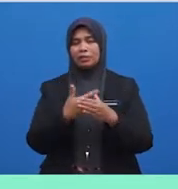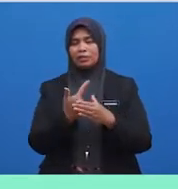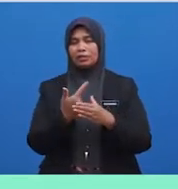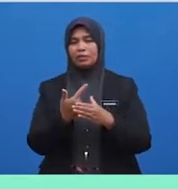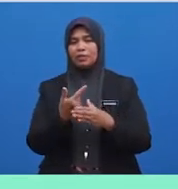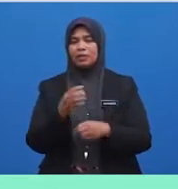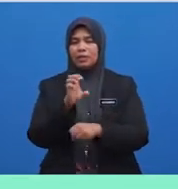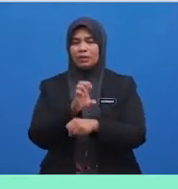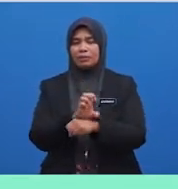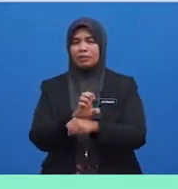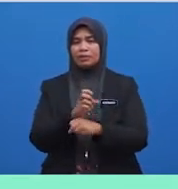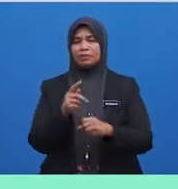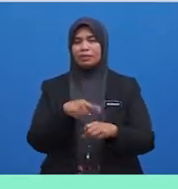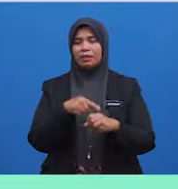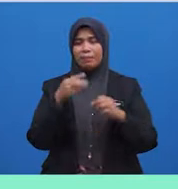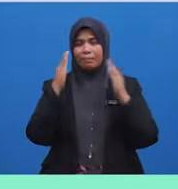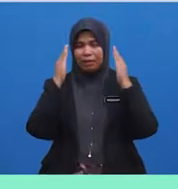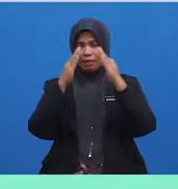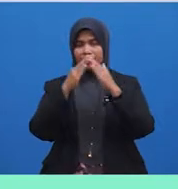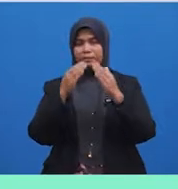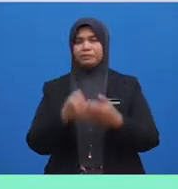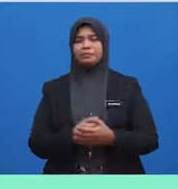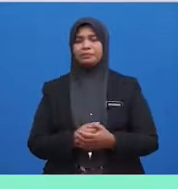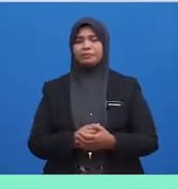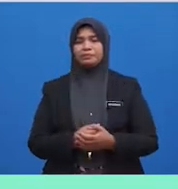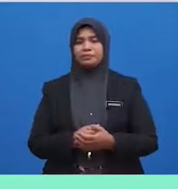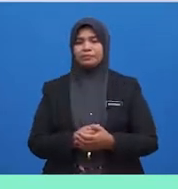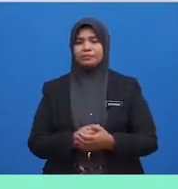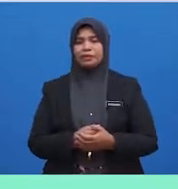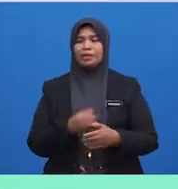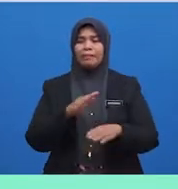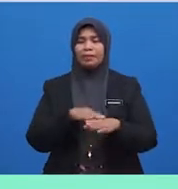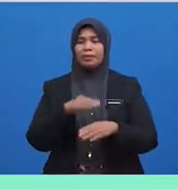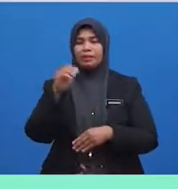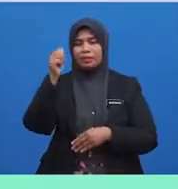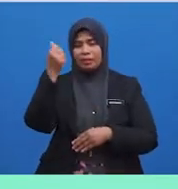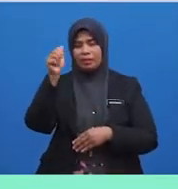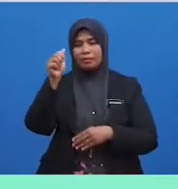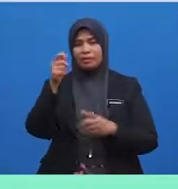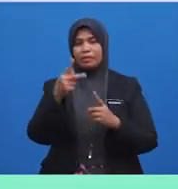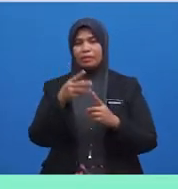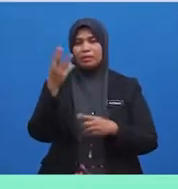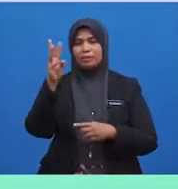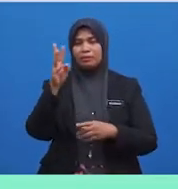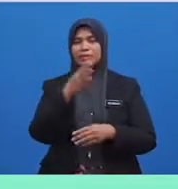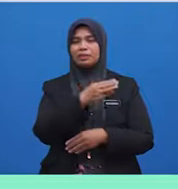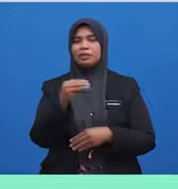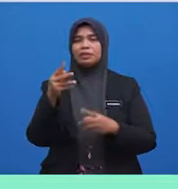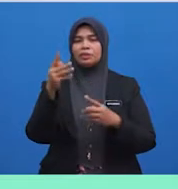di Pahang dari abad ke-16 hingga abad ke-19. Pada abad ke-16 dan